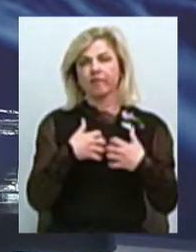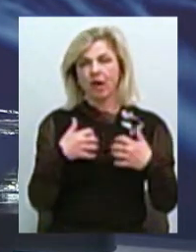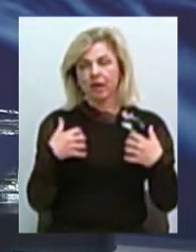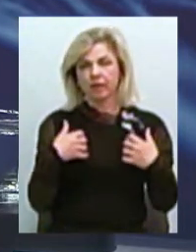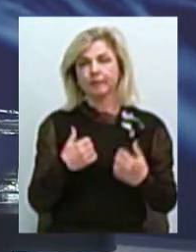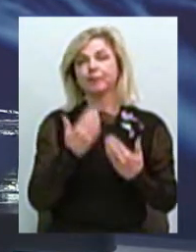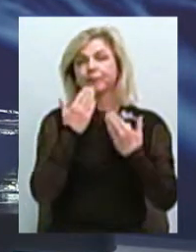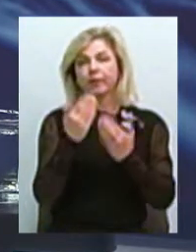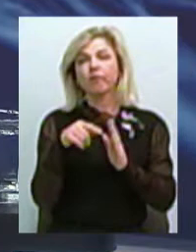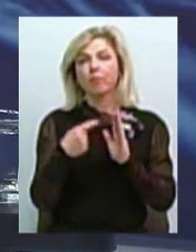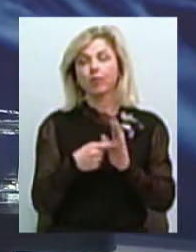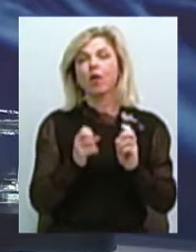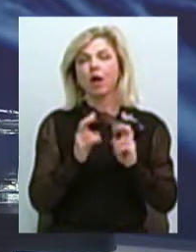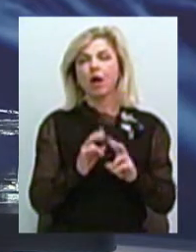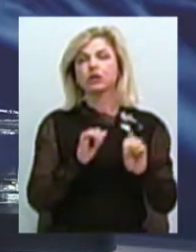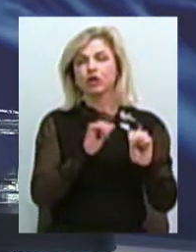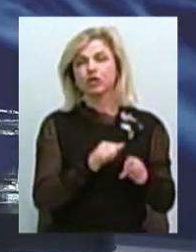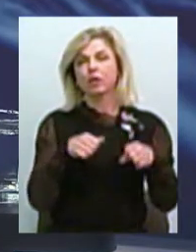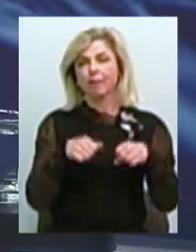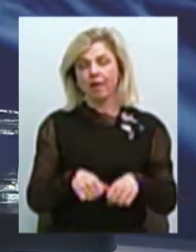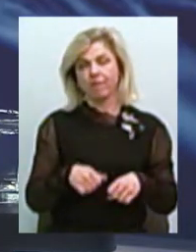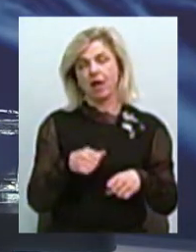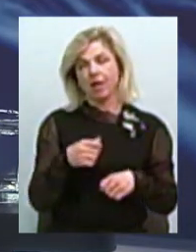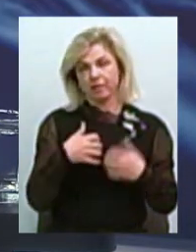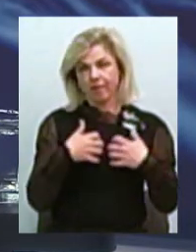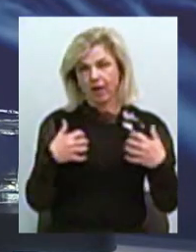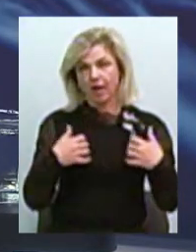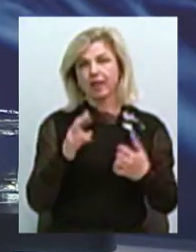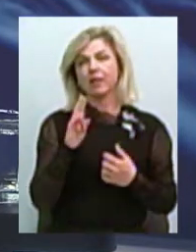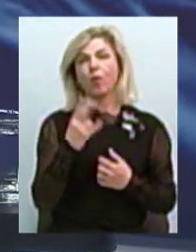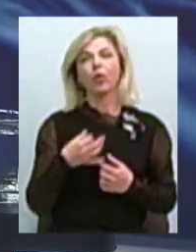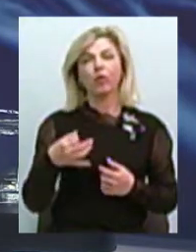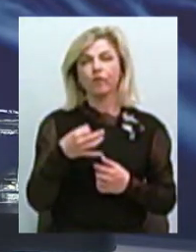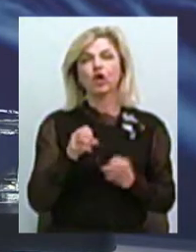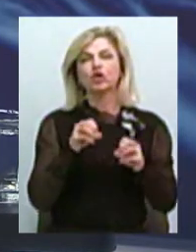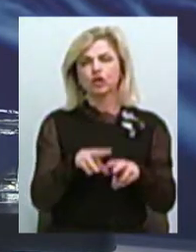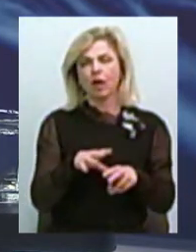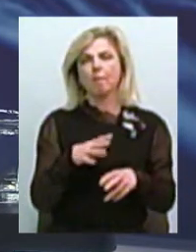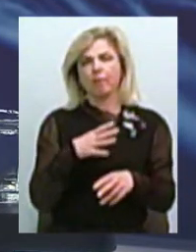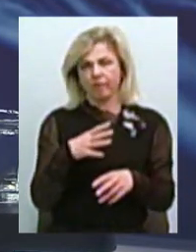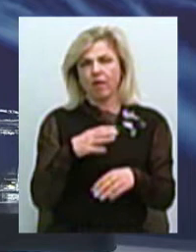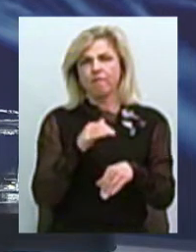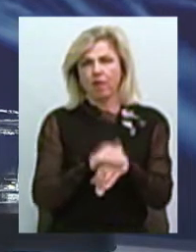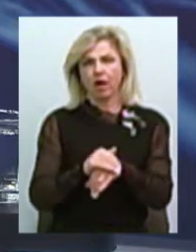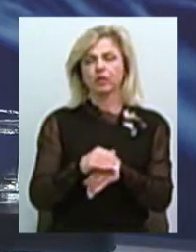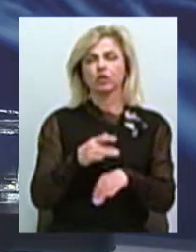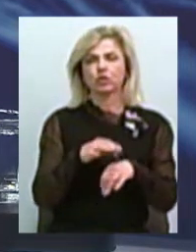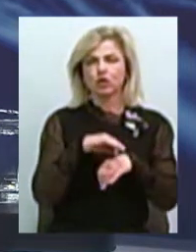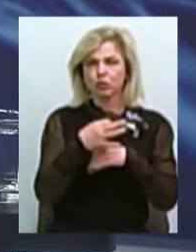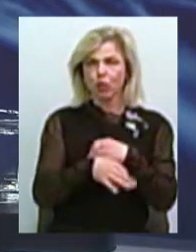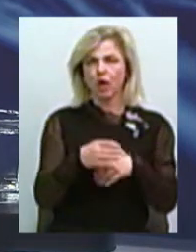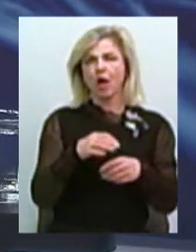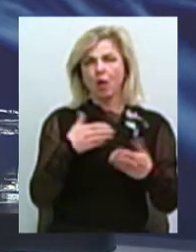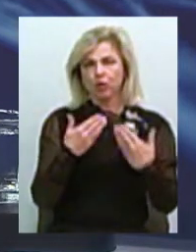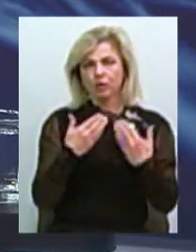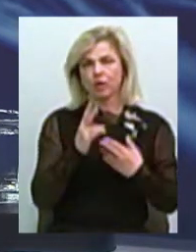тварин в Україні і на Миколаївщині, зокрема? Чим викликані факти жорстокого поводження з тваринами? Як